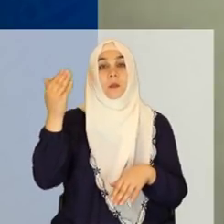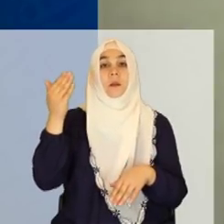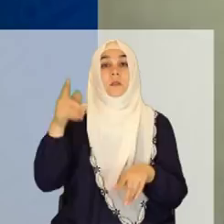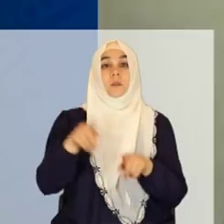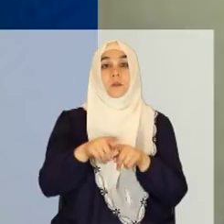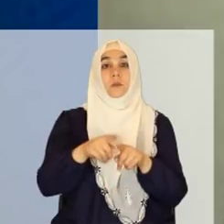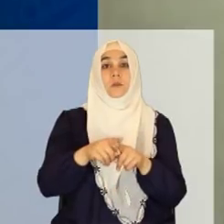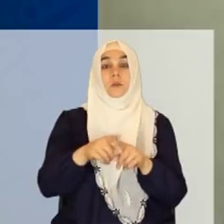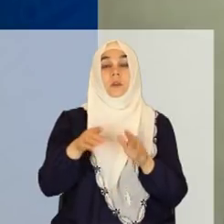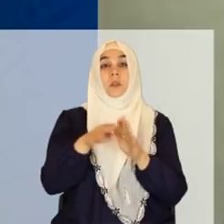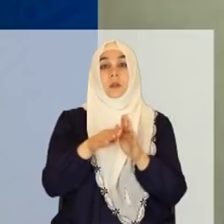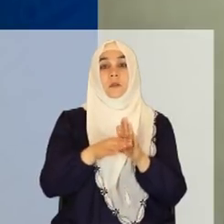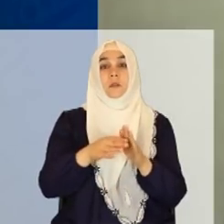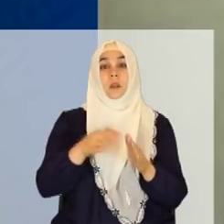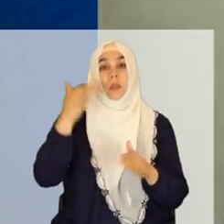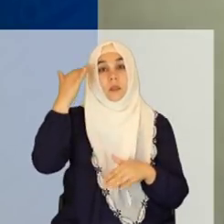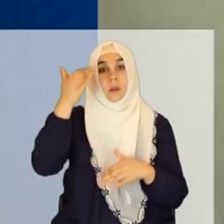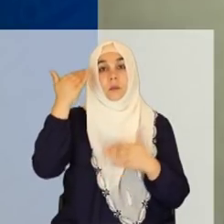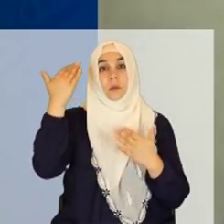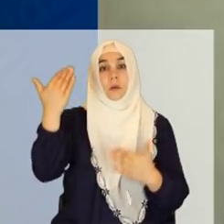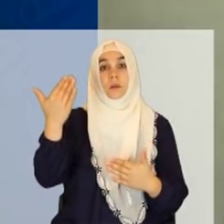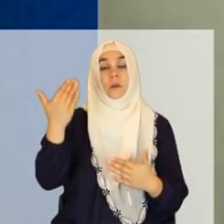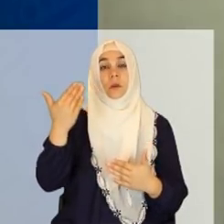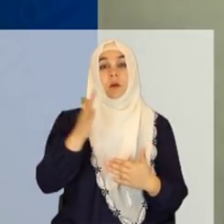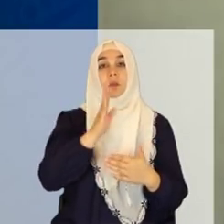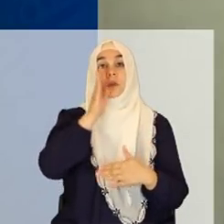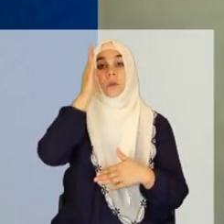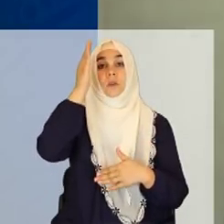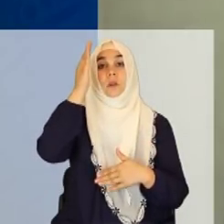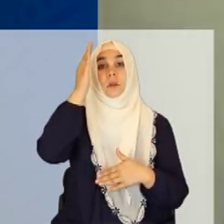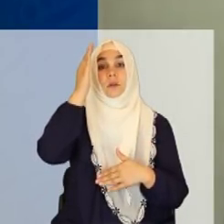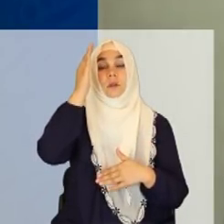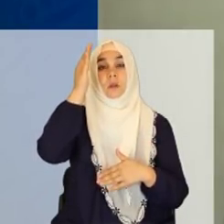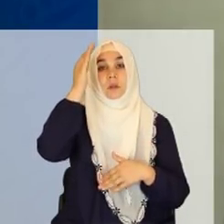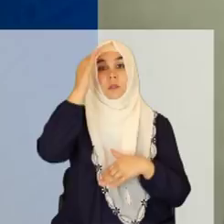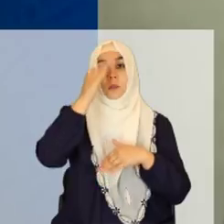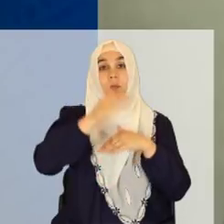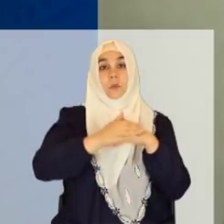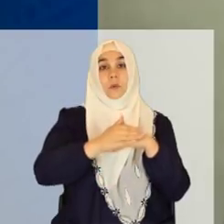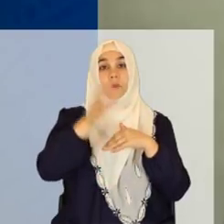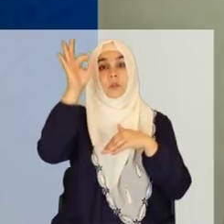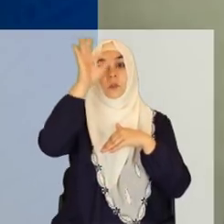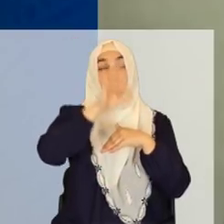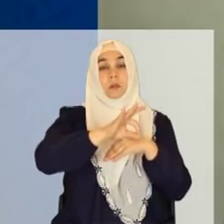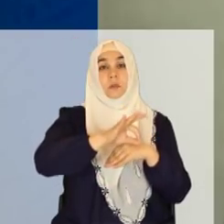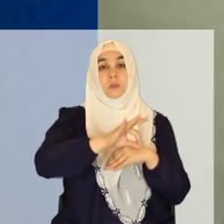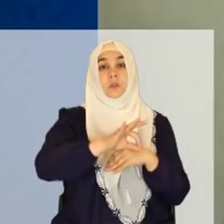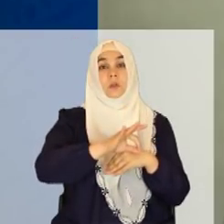ta'rifga muvofiq niyat bilan tong otgandan quyosh